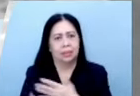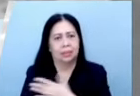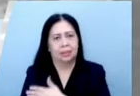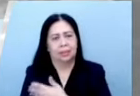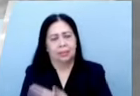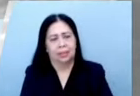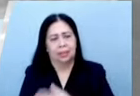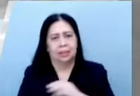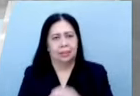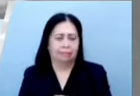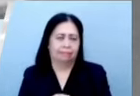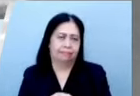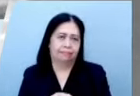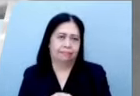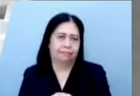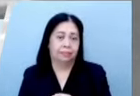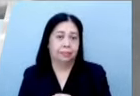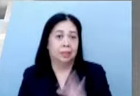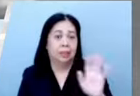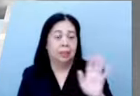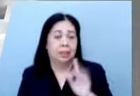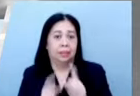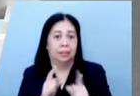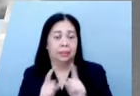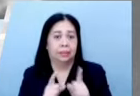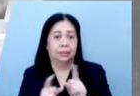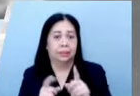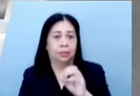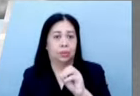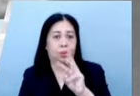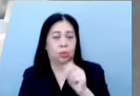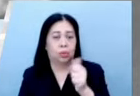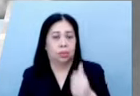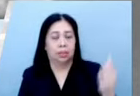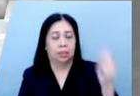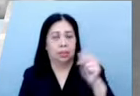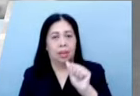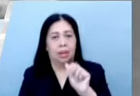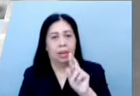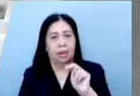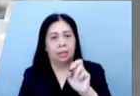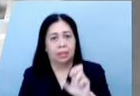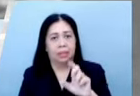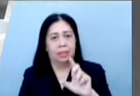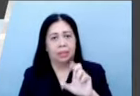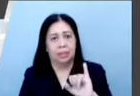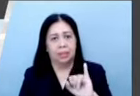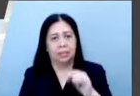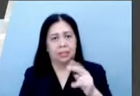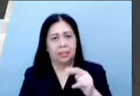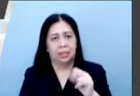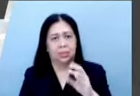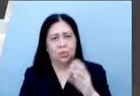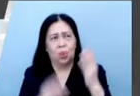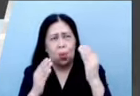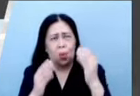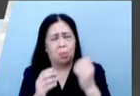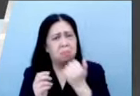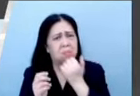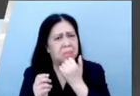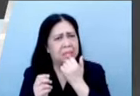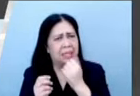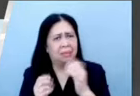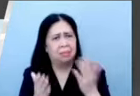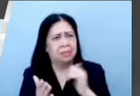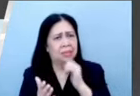tripulante. Sa kanyang pakikipag-usap kay OWA Administrator Arnel Ignacio, tila umaasa pa siyang sana nagkamali sa pag-identify ang mga otoridad